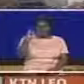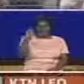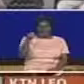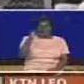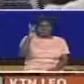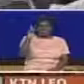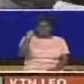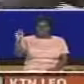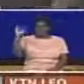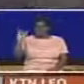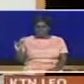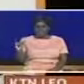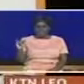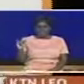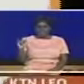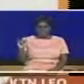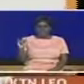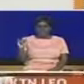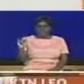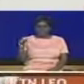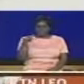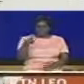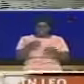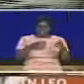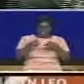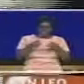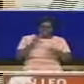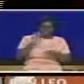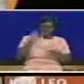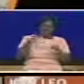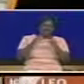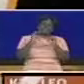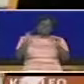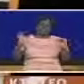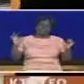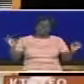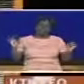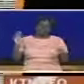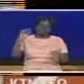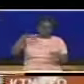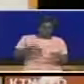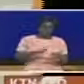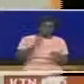Jimmy. Na safari yake ilikuwa ndefu, yenye panda shuka nyingi.